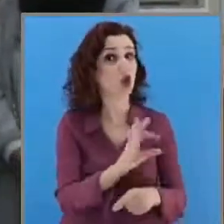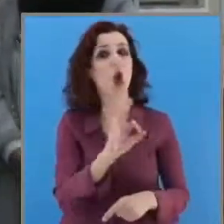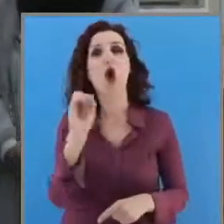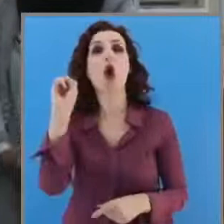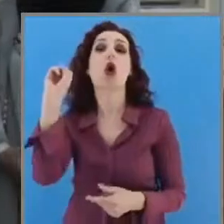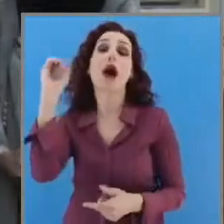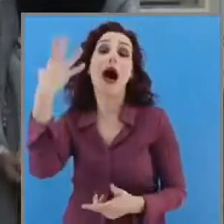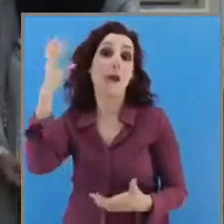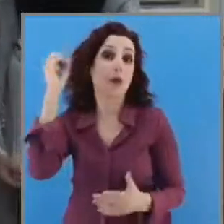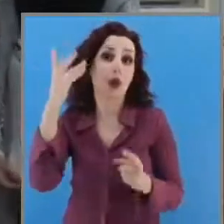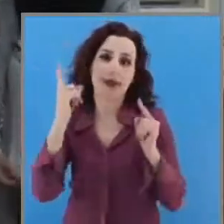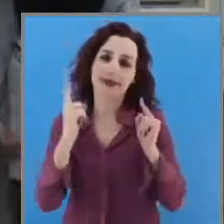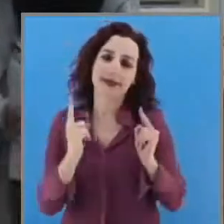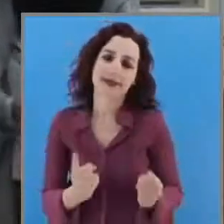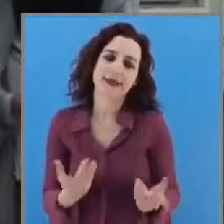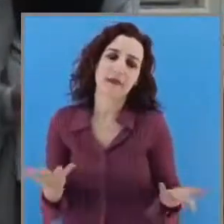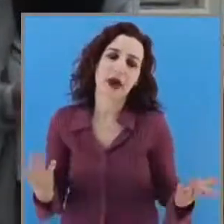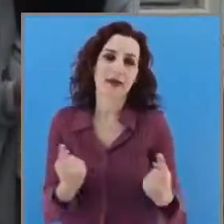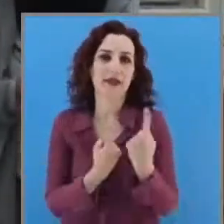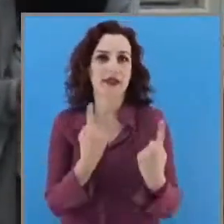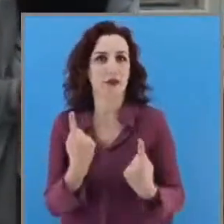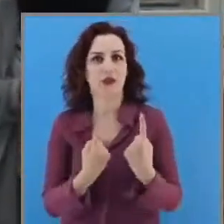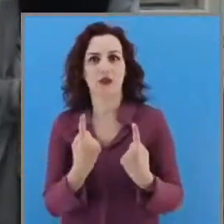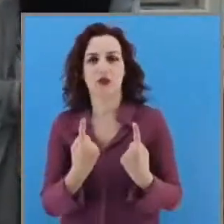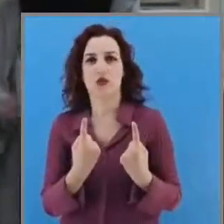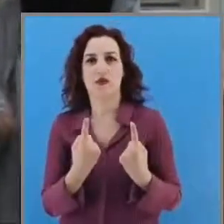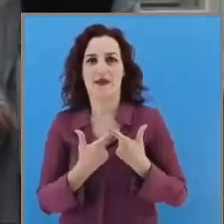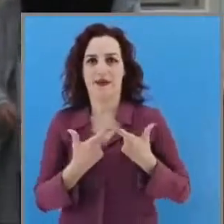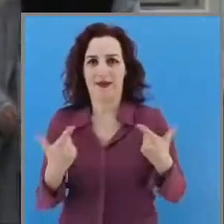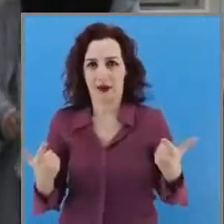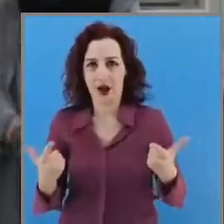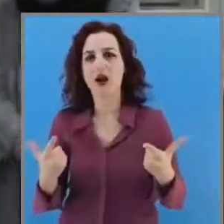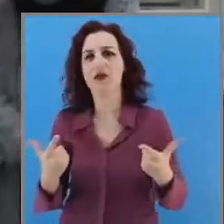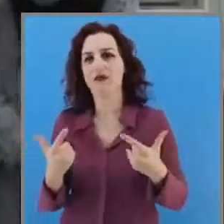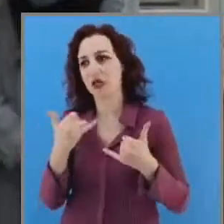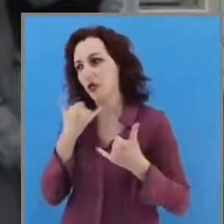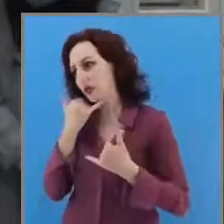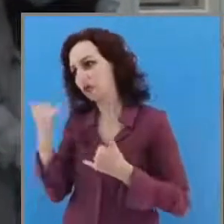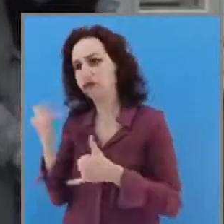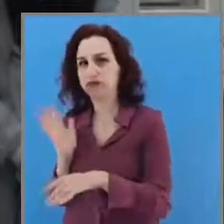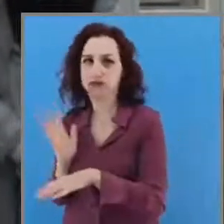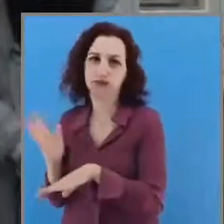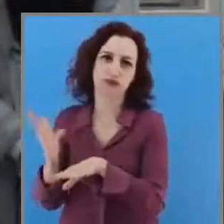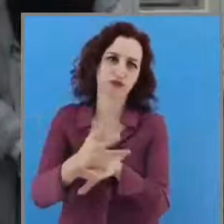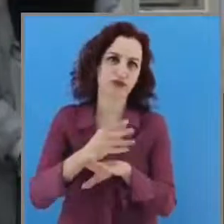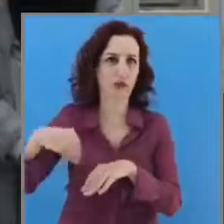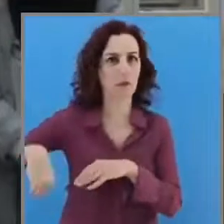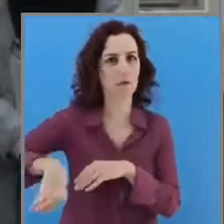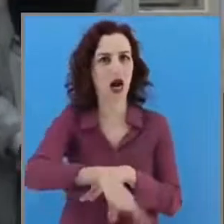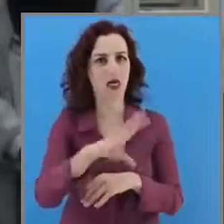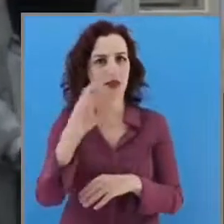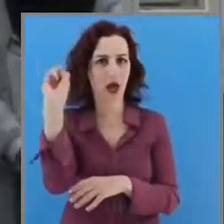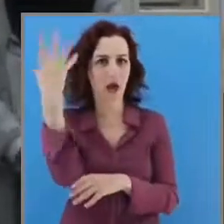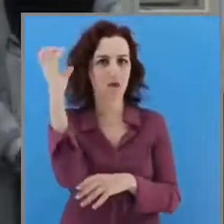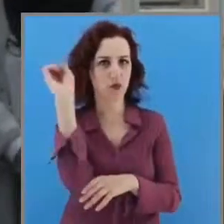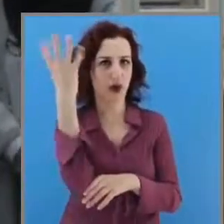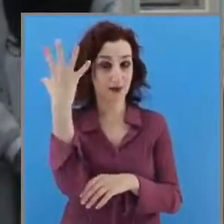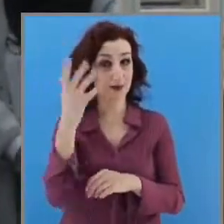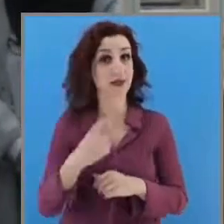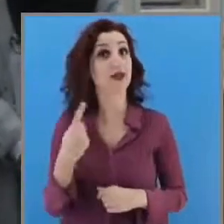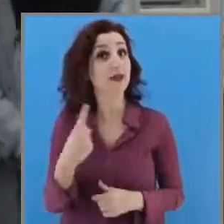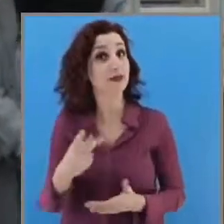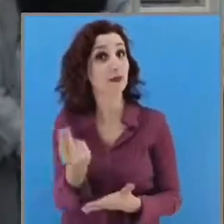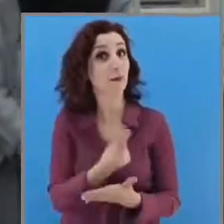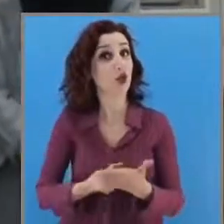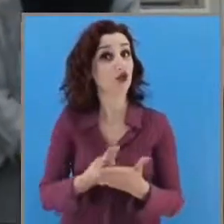la situazione è molto critica. Per questo progetto che era stato pianificato nel